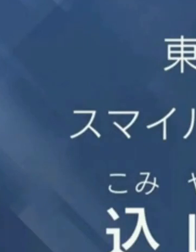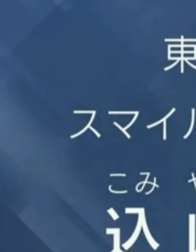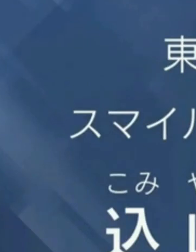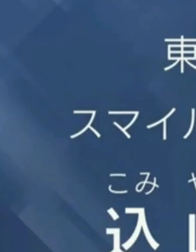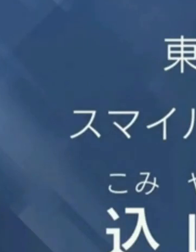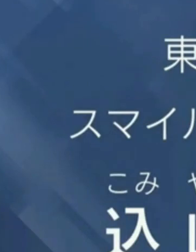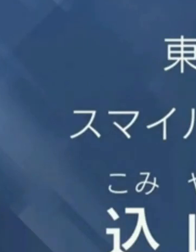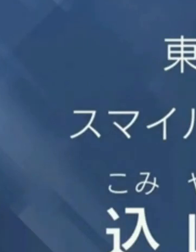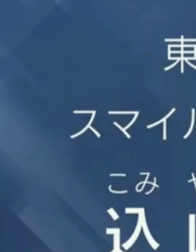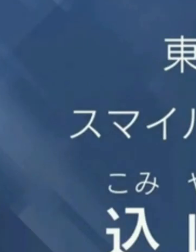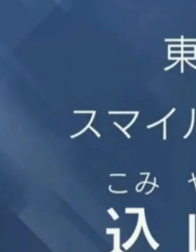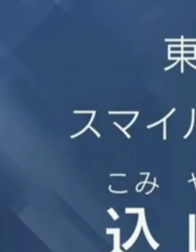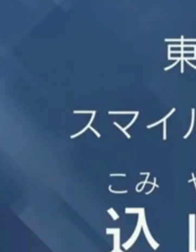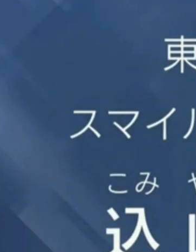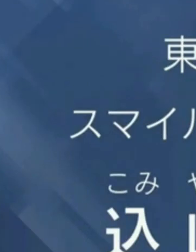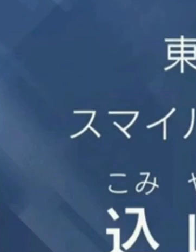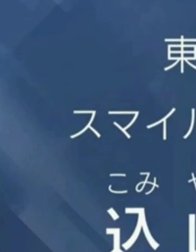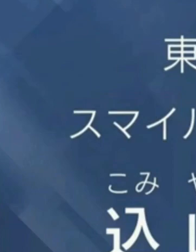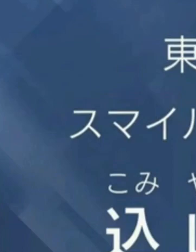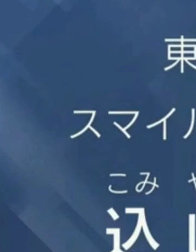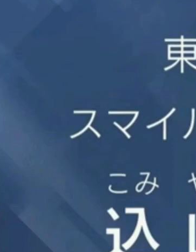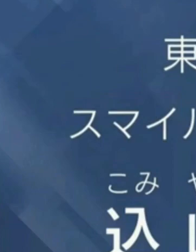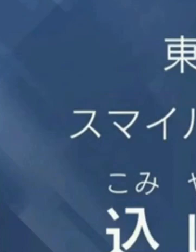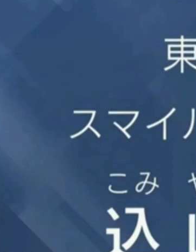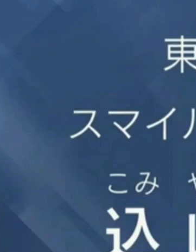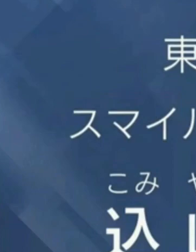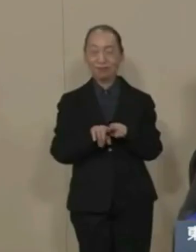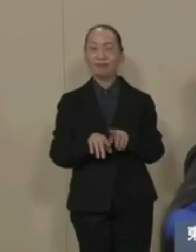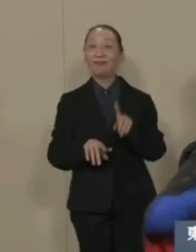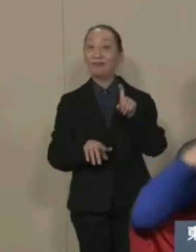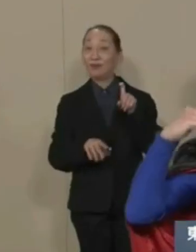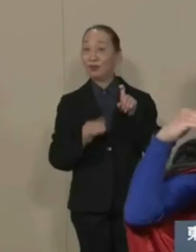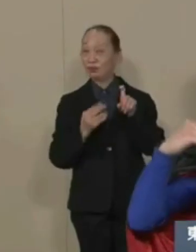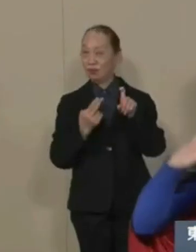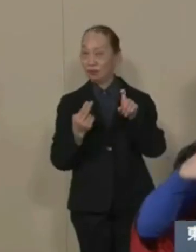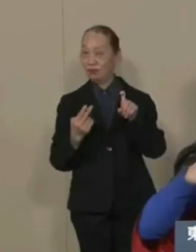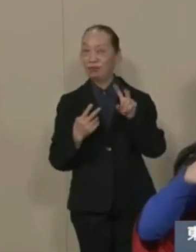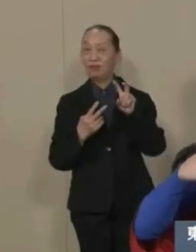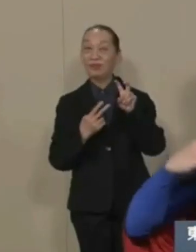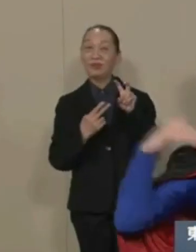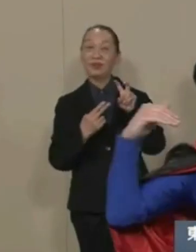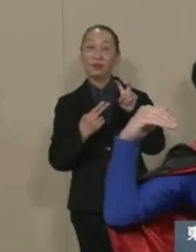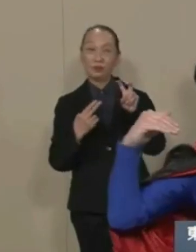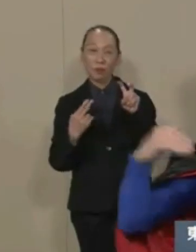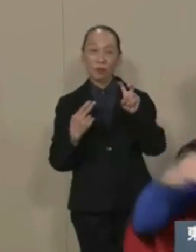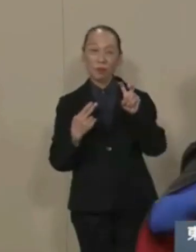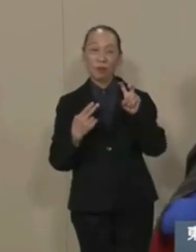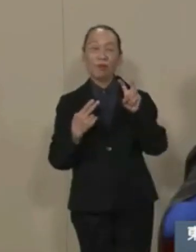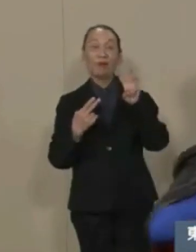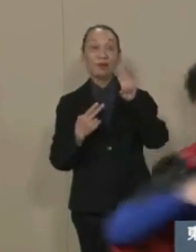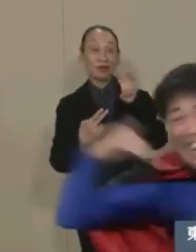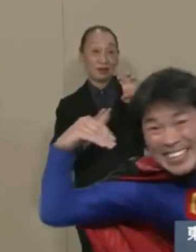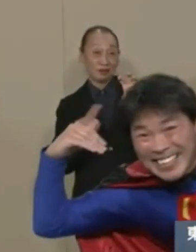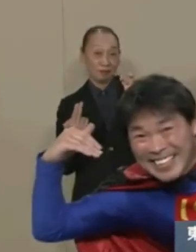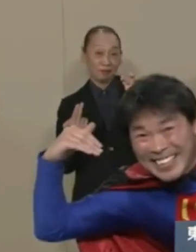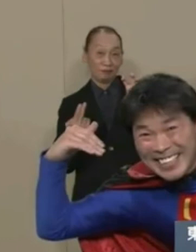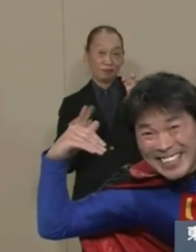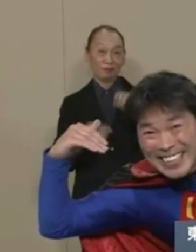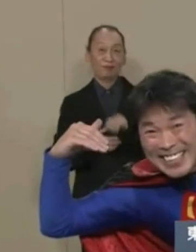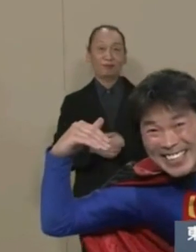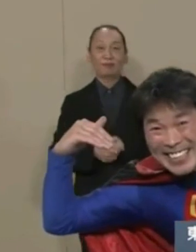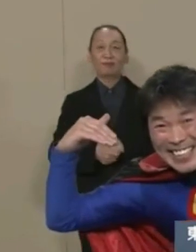では小宮山宏さんの政見放送です柔道20度最後